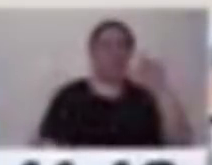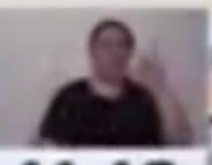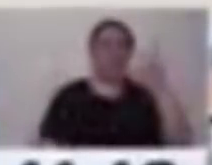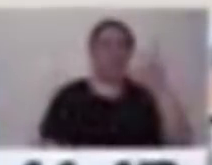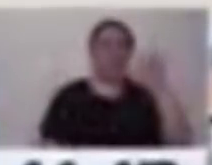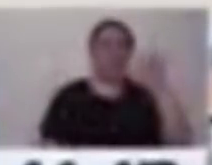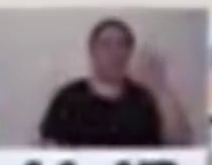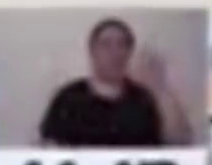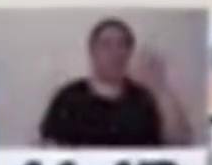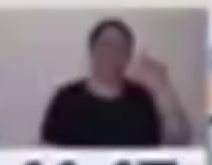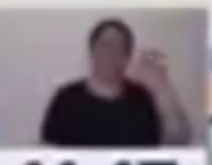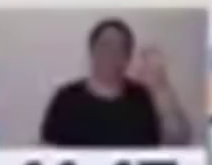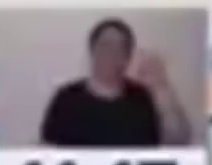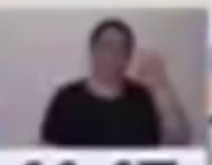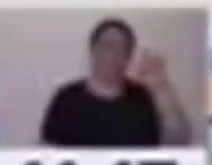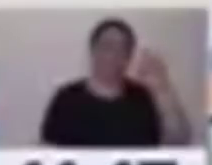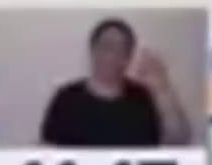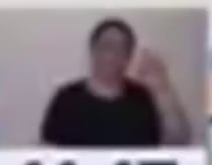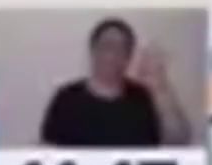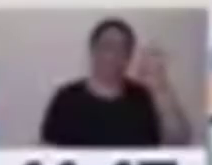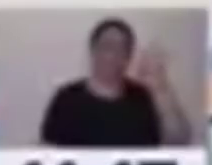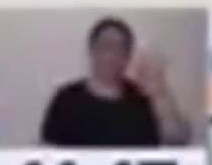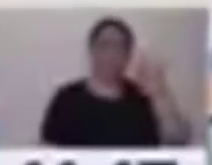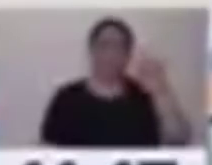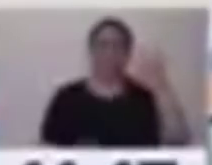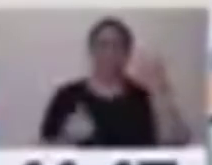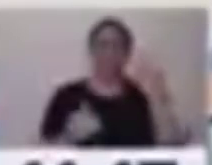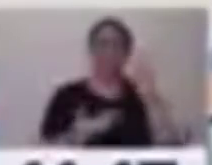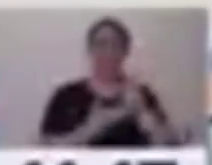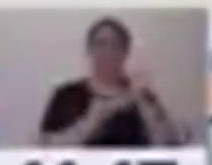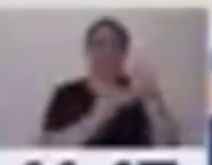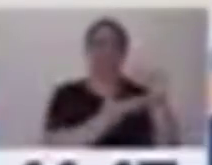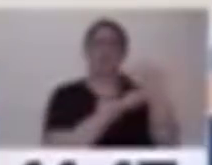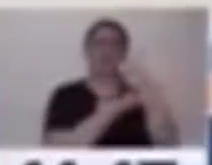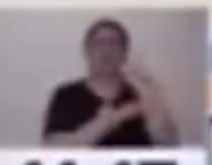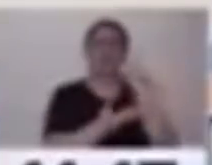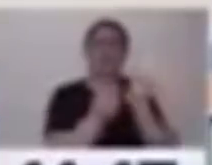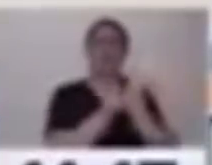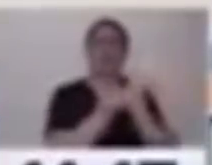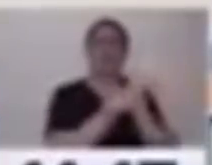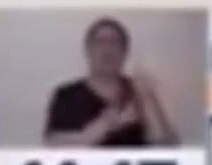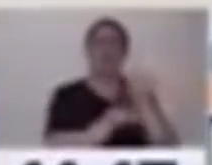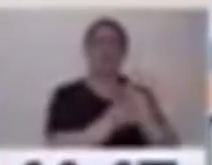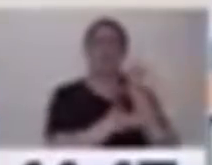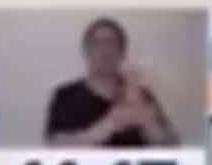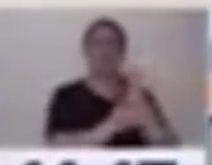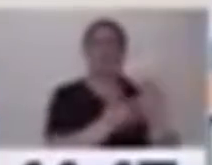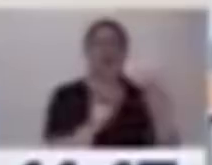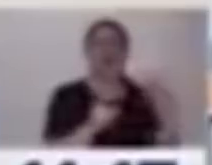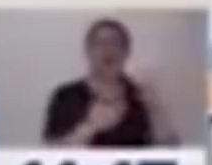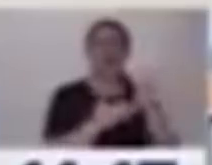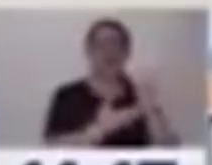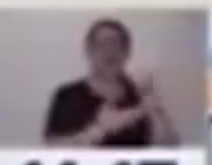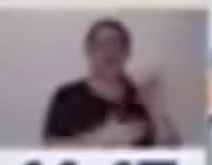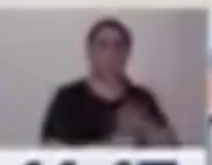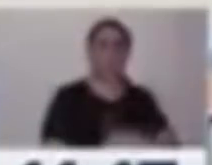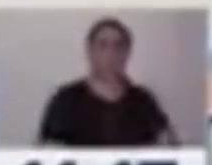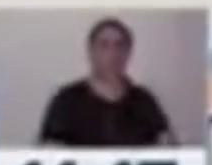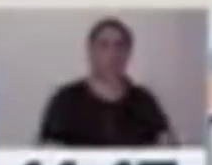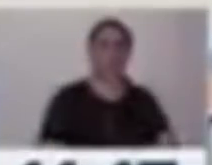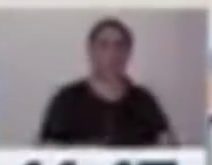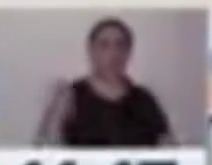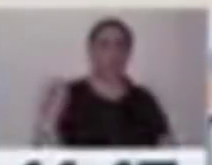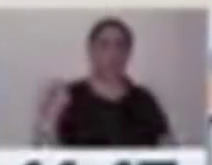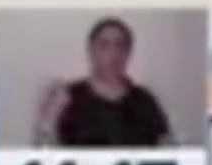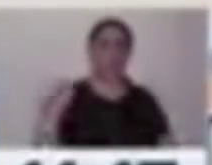ospital ay sagot na po ng ahensya. Ang huling balita ko ay mukhang lalabas